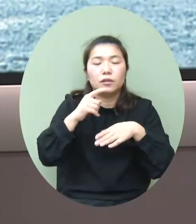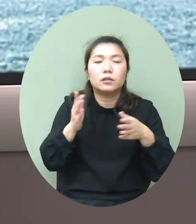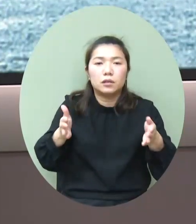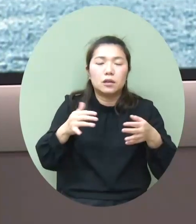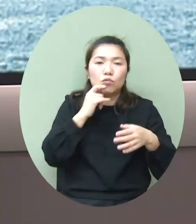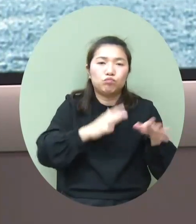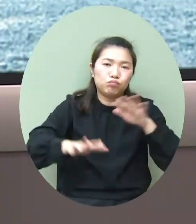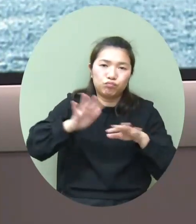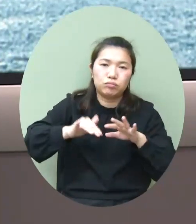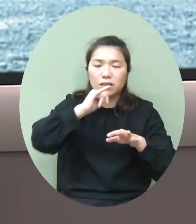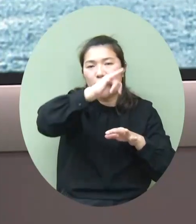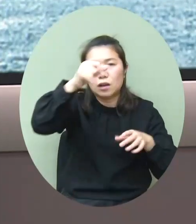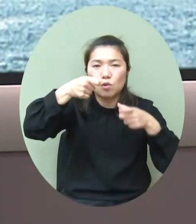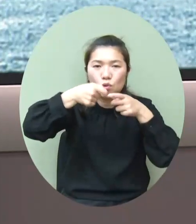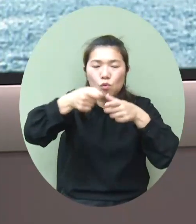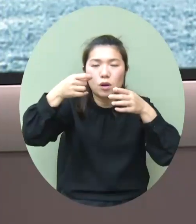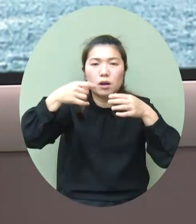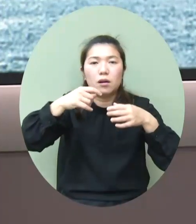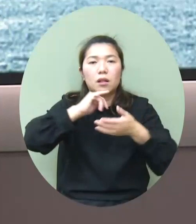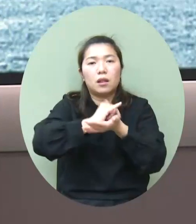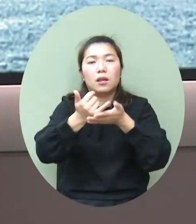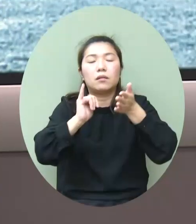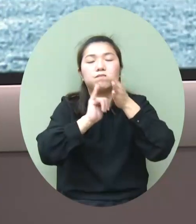队运送